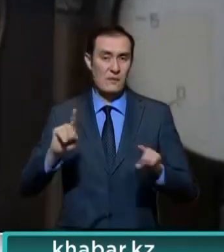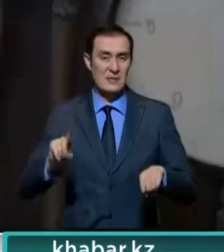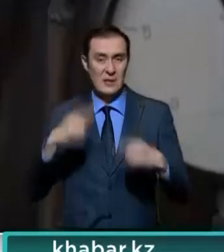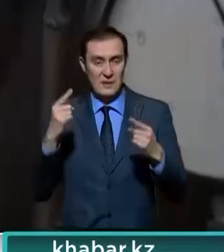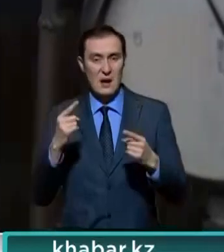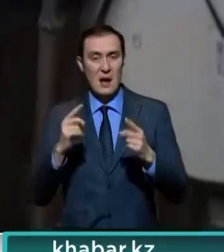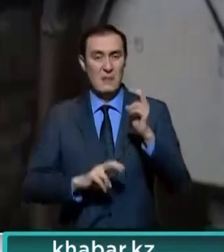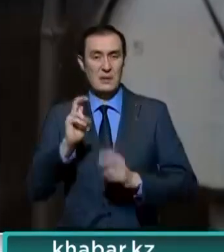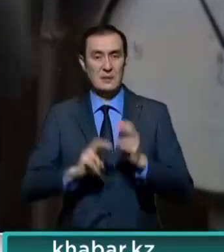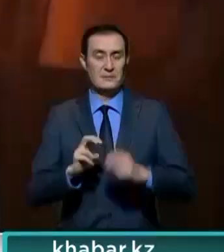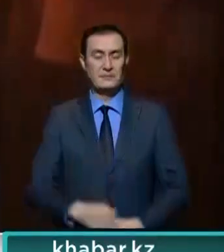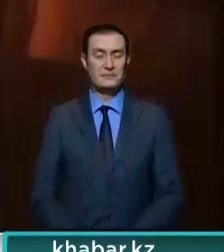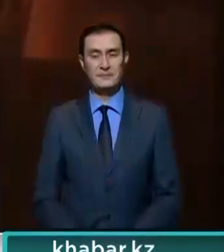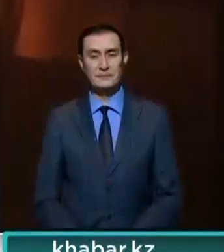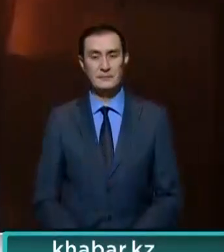восстановления объекта.